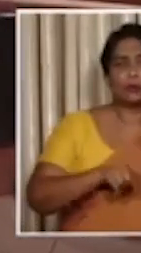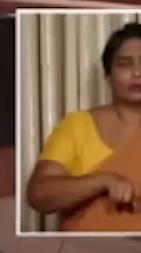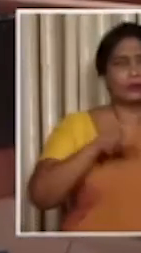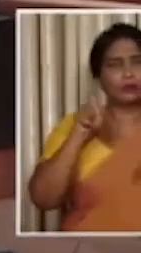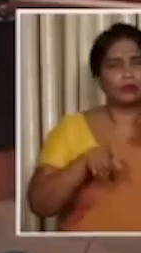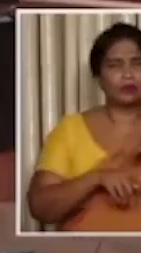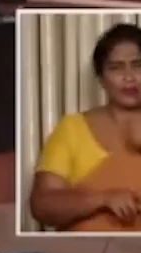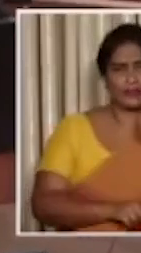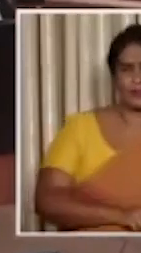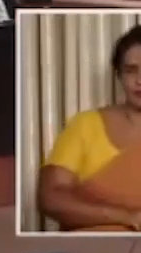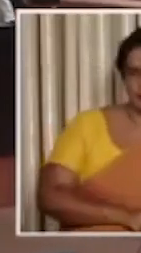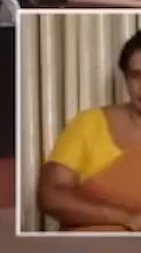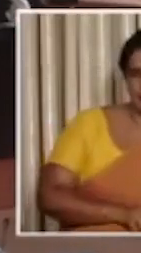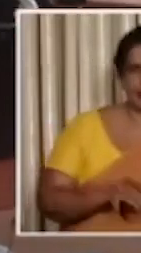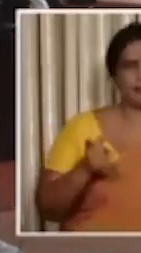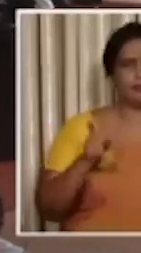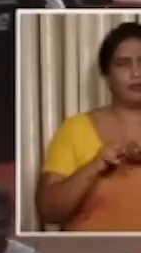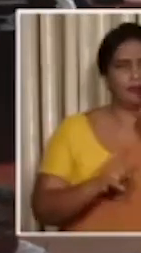අතර සැකය